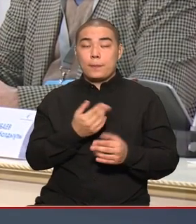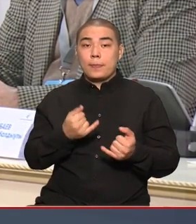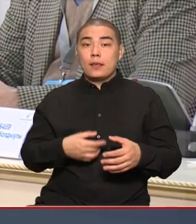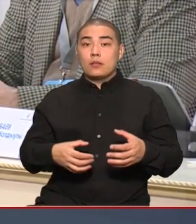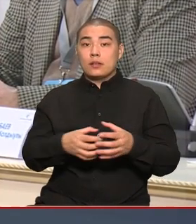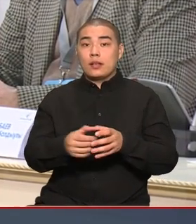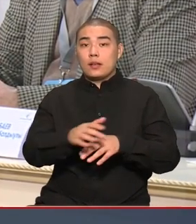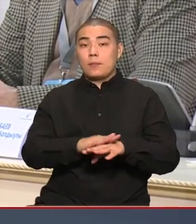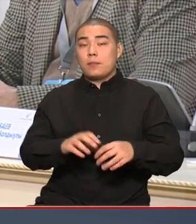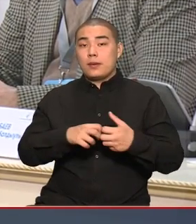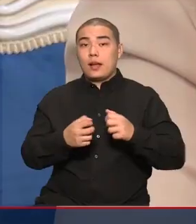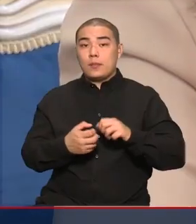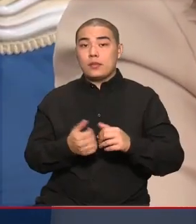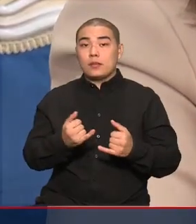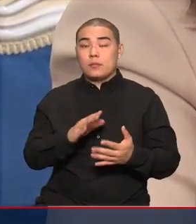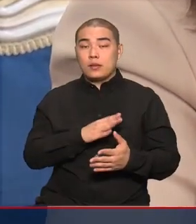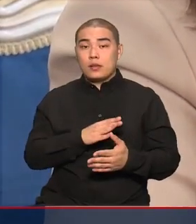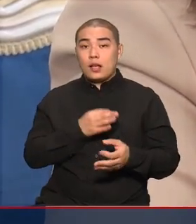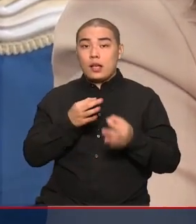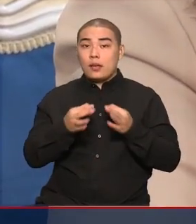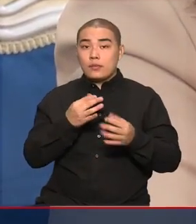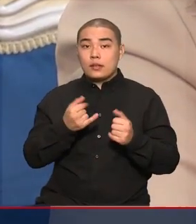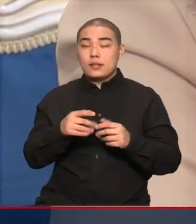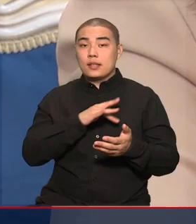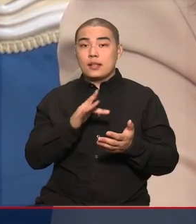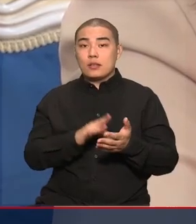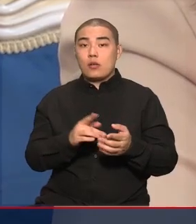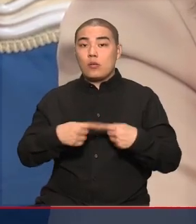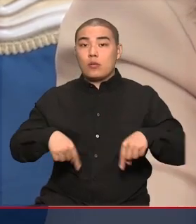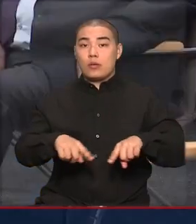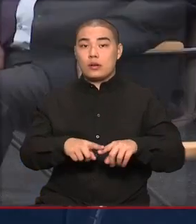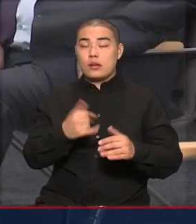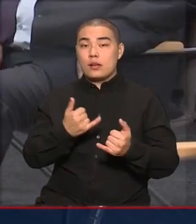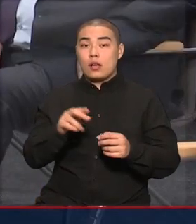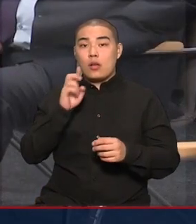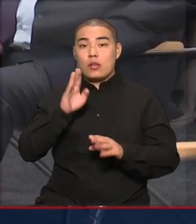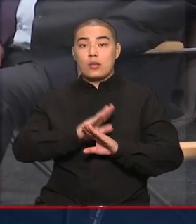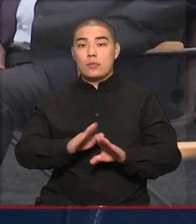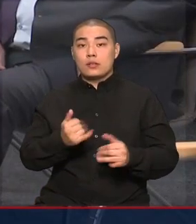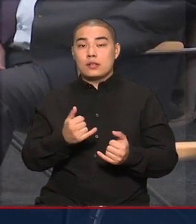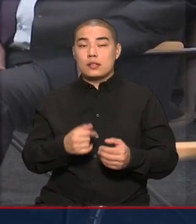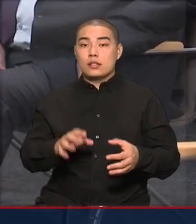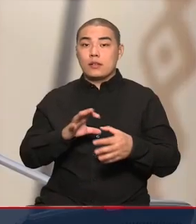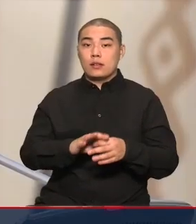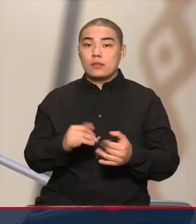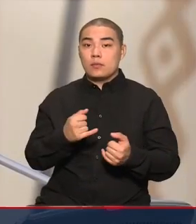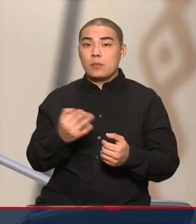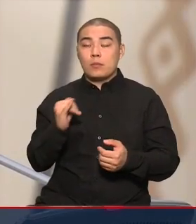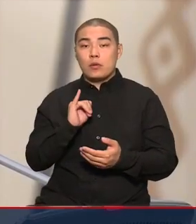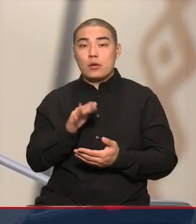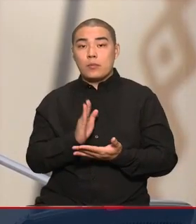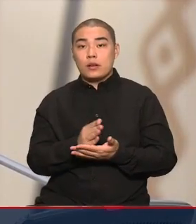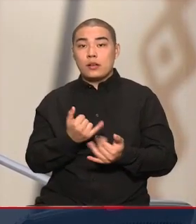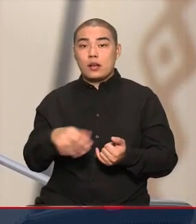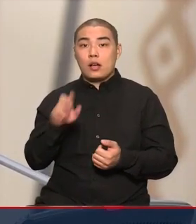Жиналғандар да мәселені жиып келген. Орталық және жергілікті билік органдарының үкіметтік емес ұйымдармен байланысы нашар. Ал мемлекеттік